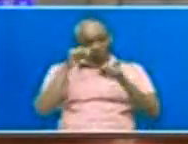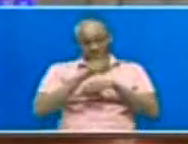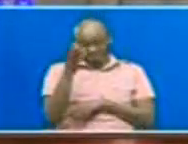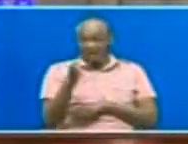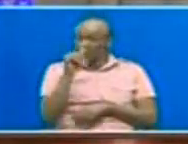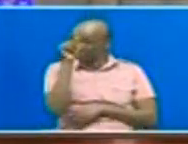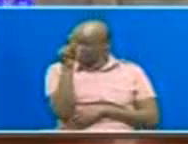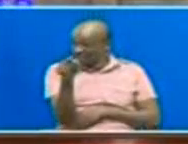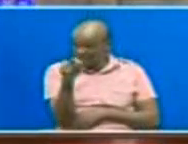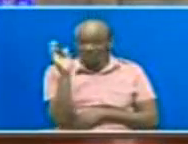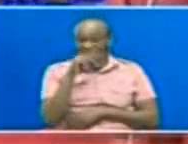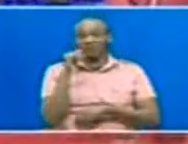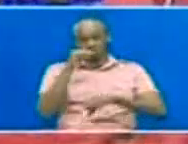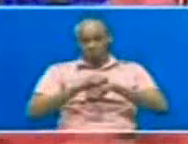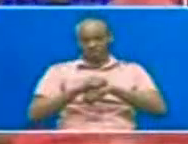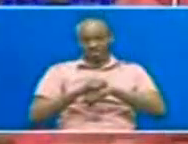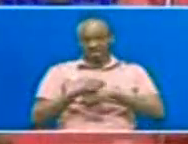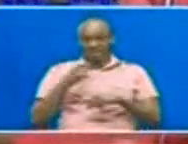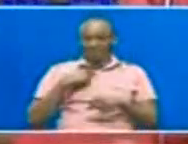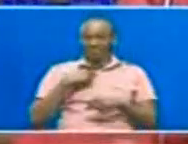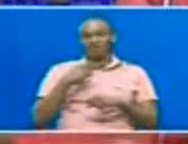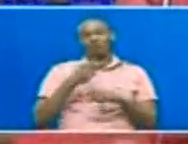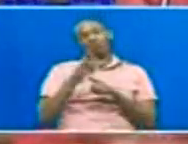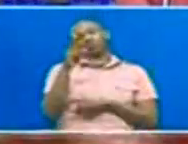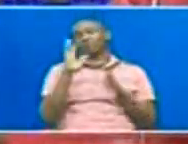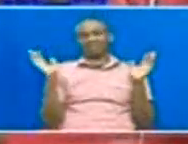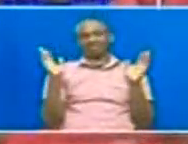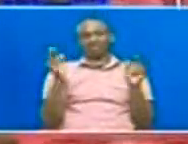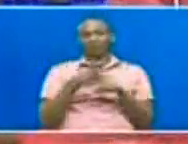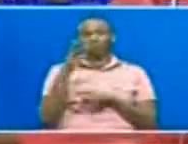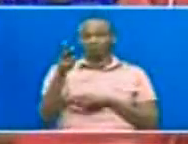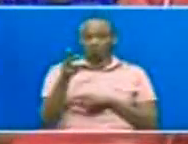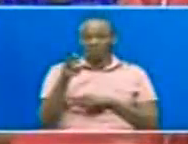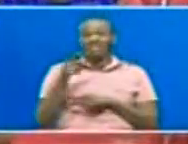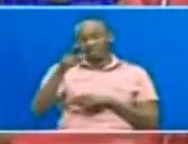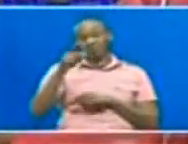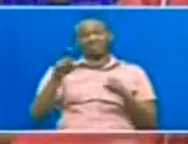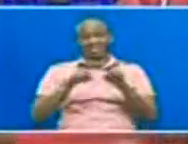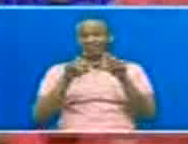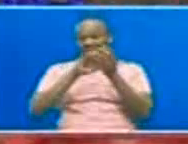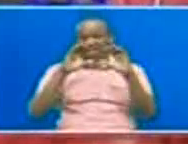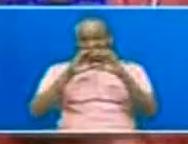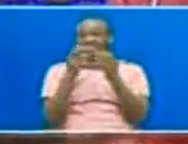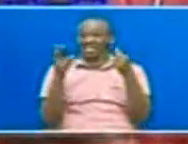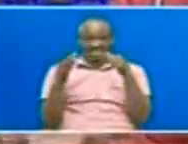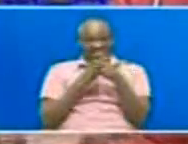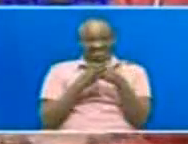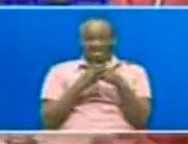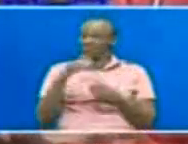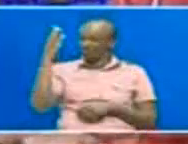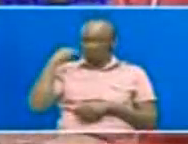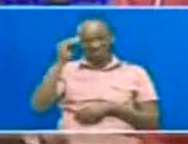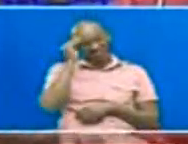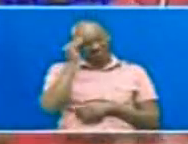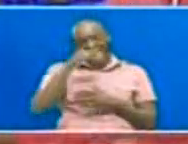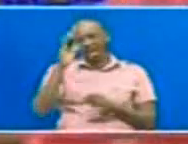Sasa kutoka huko nimemaliza shule. Nilisoma mpaka form 2. Form 2 ambayo ilikuwa standard 8. Mm. You know, sisi tulikusoma